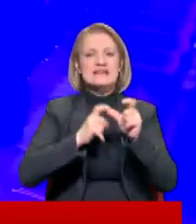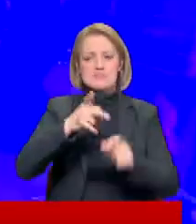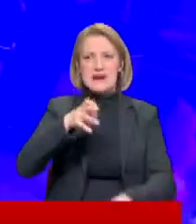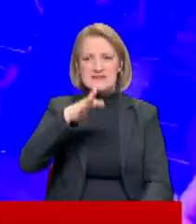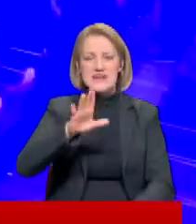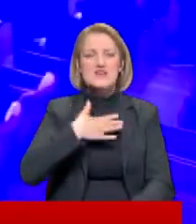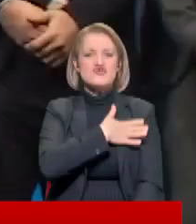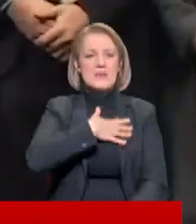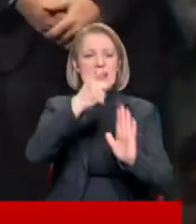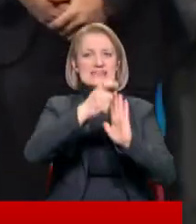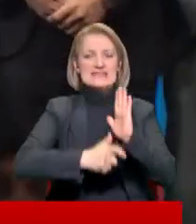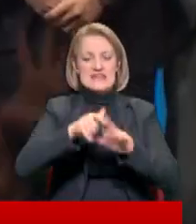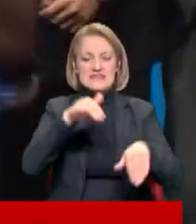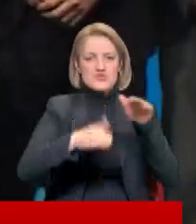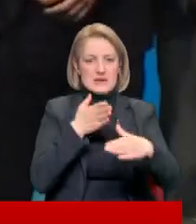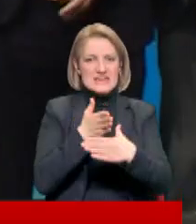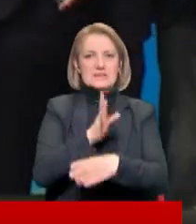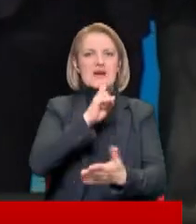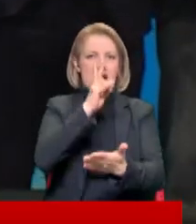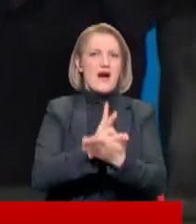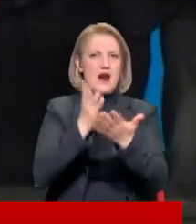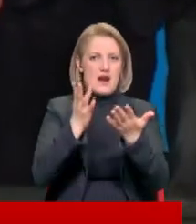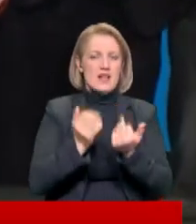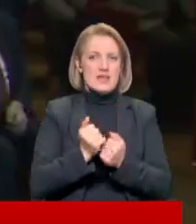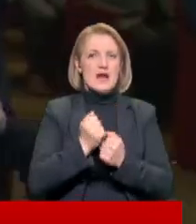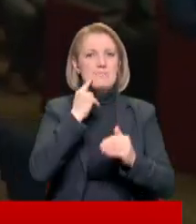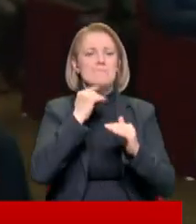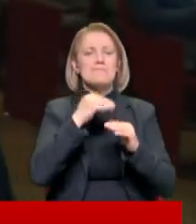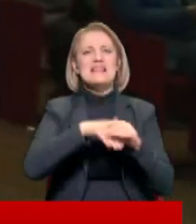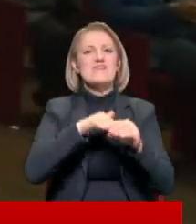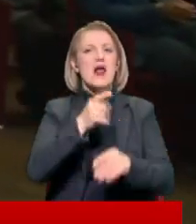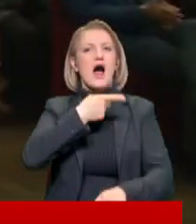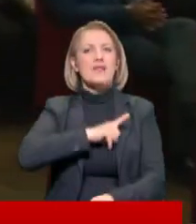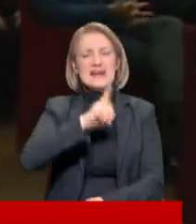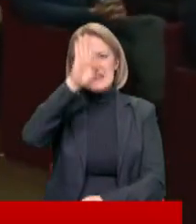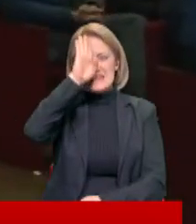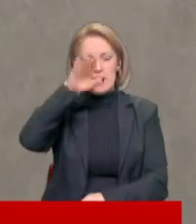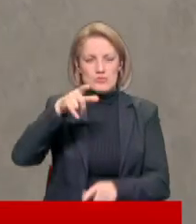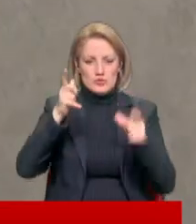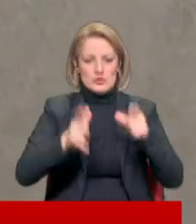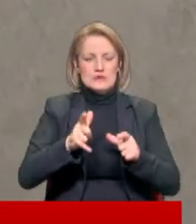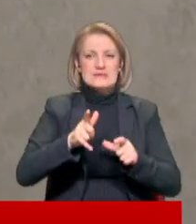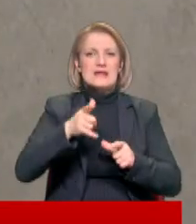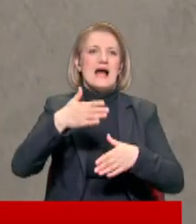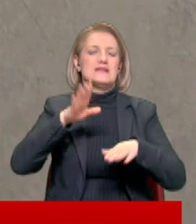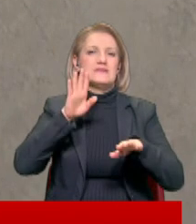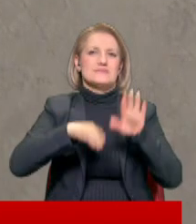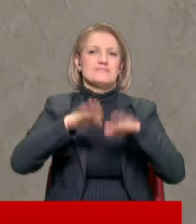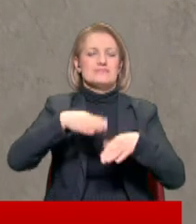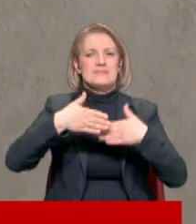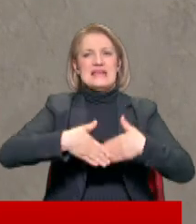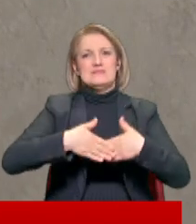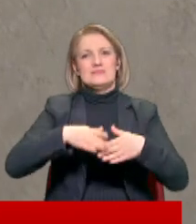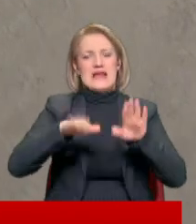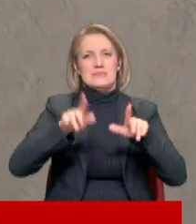ise CHP listelerinden seçime girmeleri kararlaştırılan milletvekili adaylarını İstanbul'da tanıttı. Milli Görüşçüler